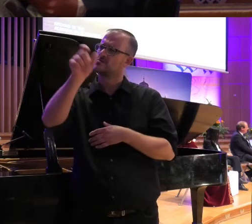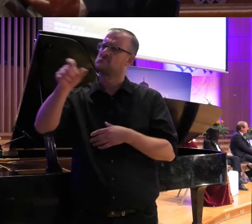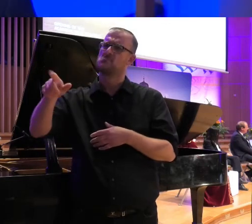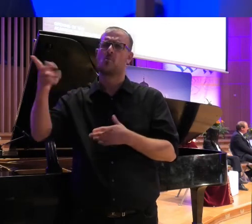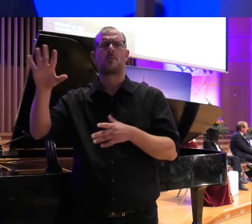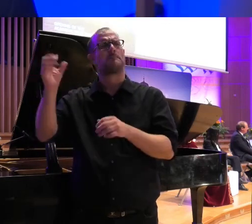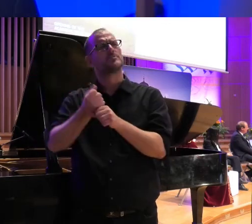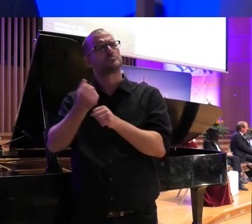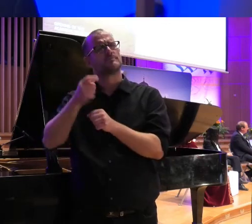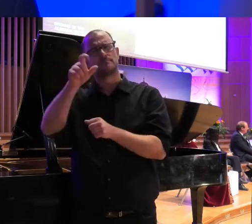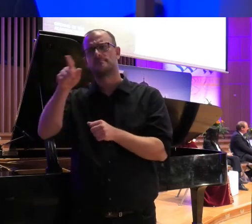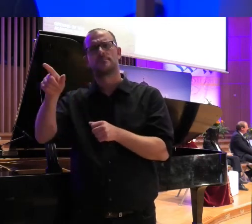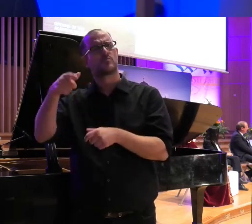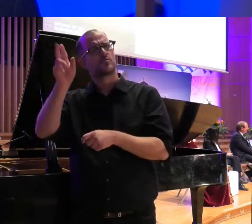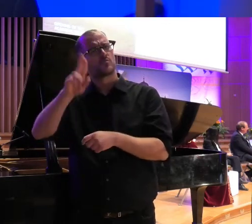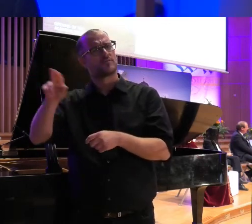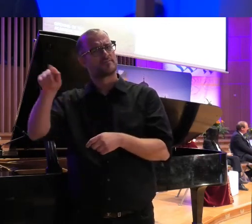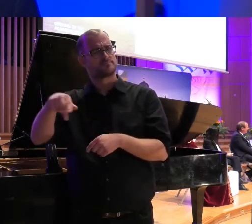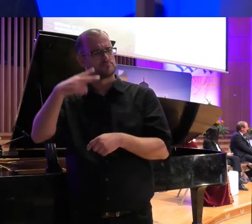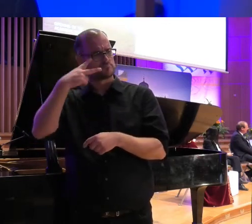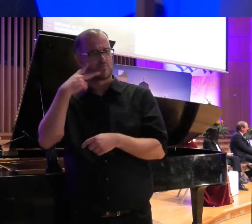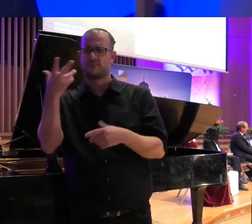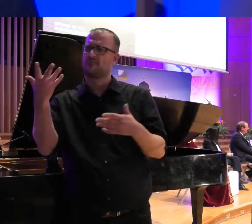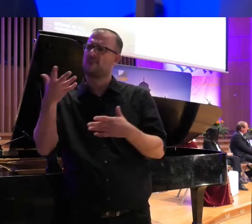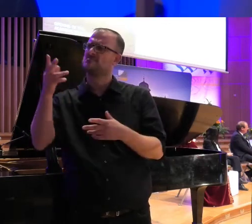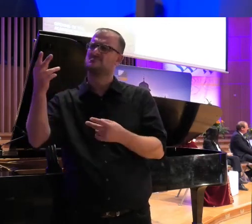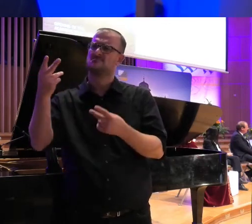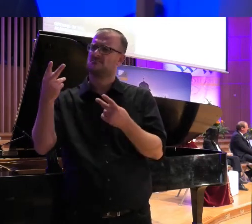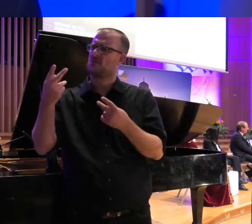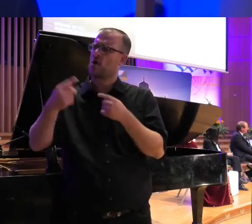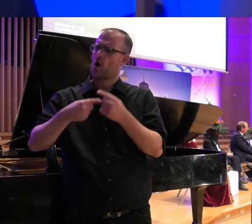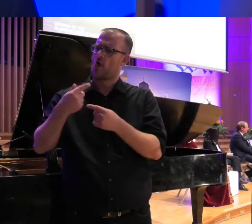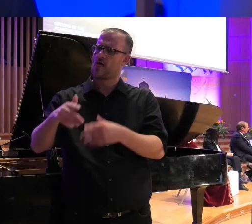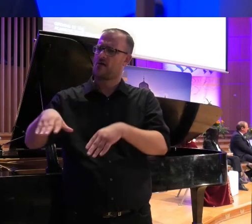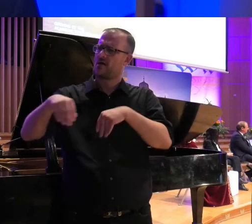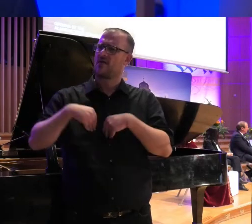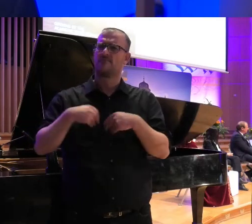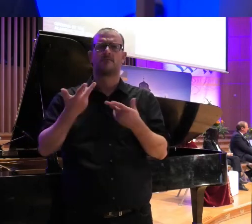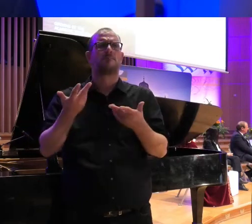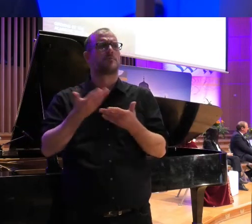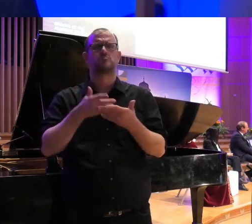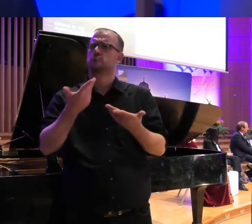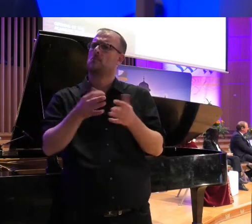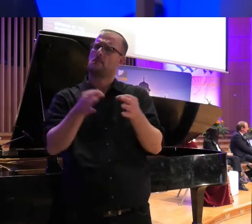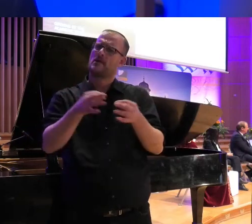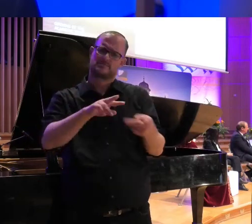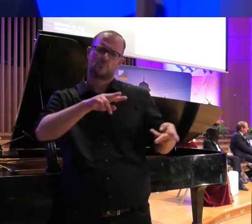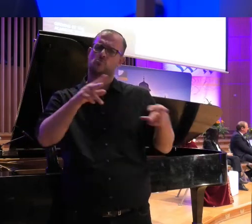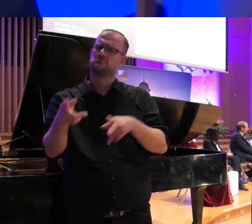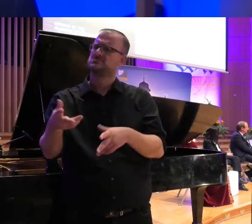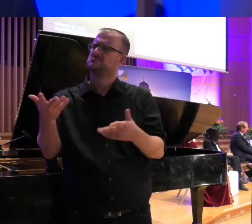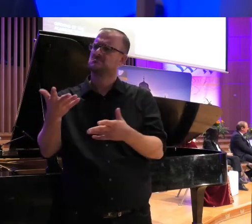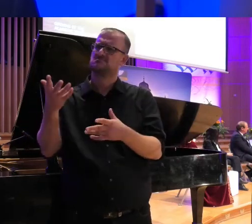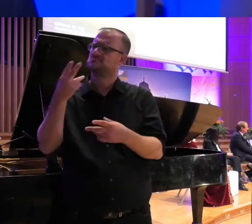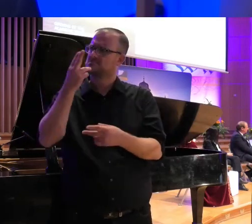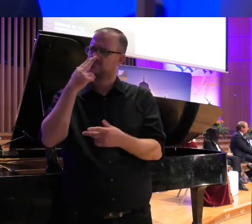die Beschäftigten an der Universität Bonn für eine Rolle ein, wenn es um die Umsetzung solcher Maßnahmen für die Nachhaltigkeit geht?